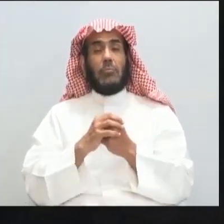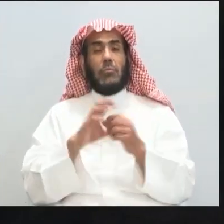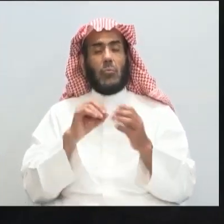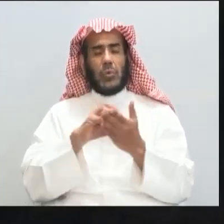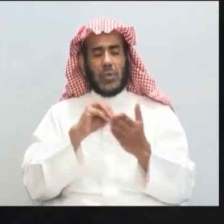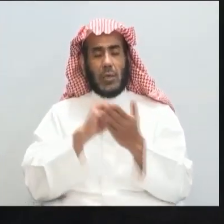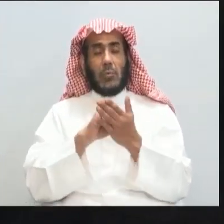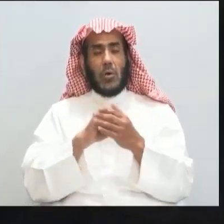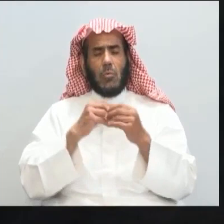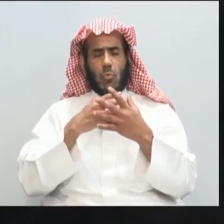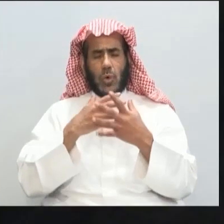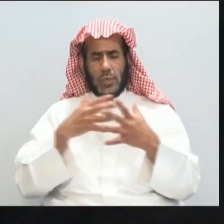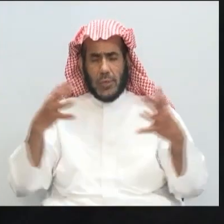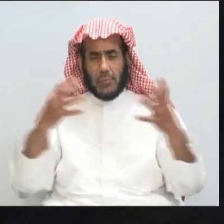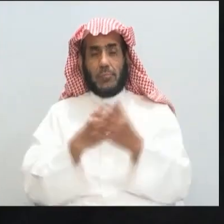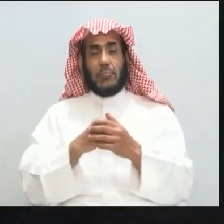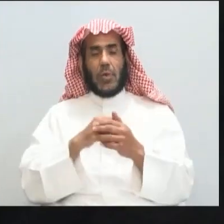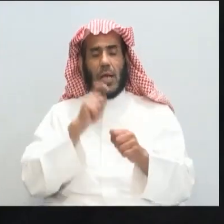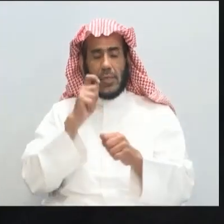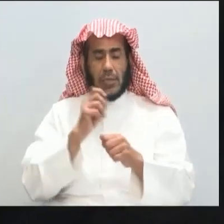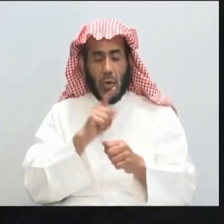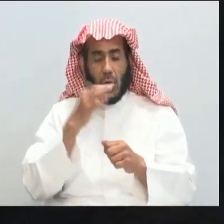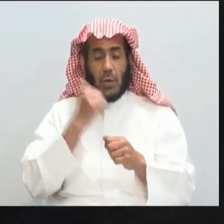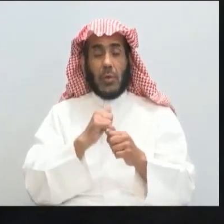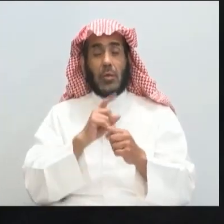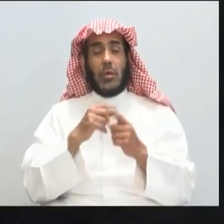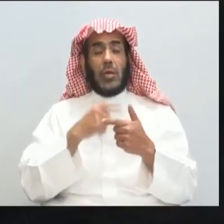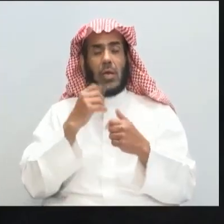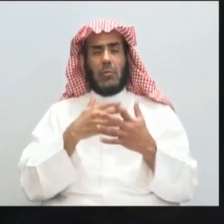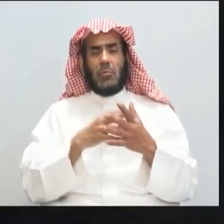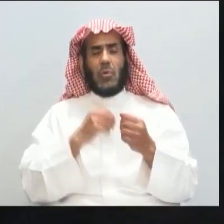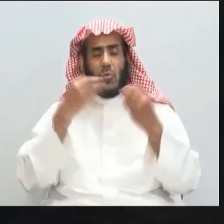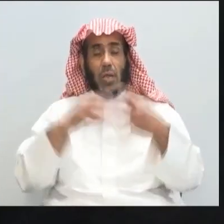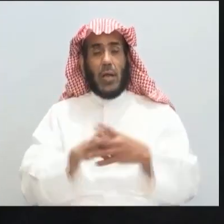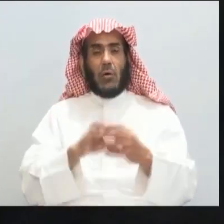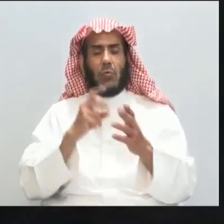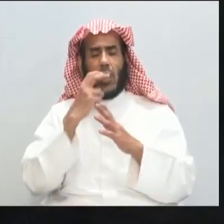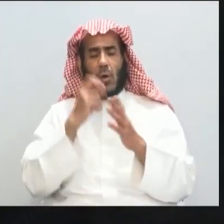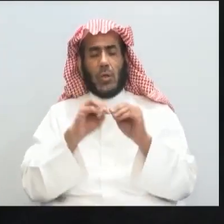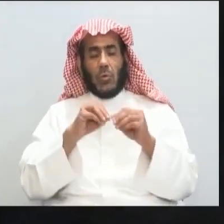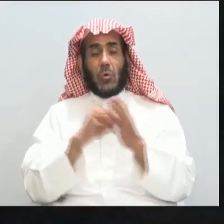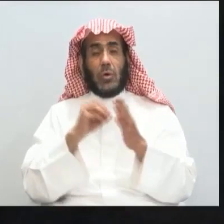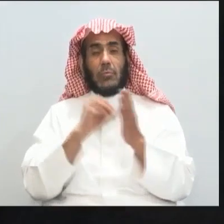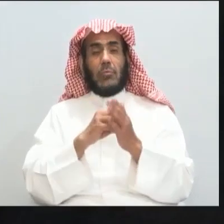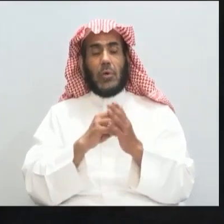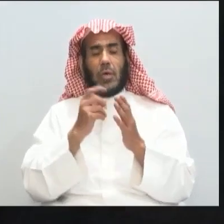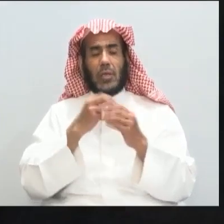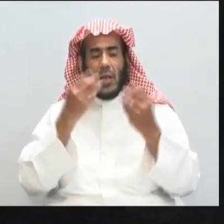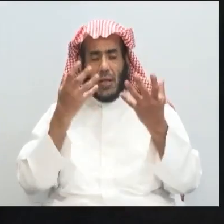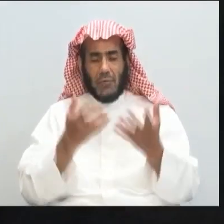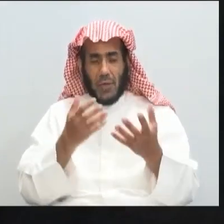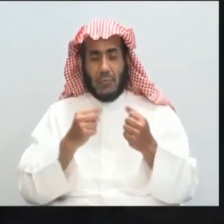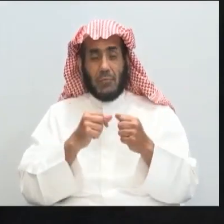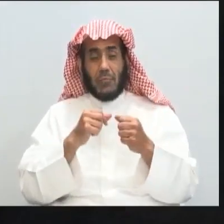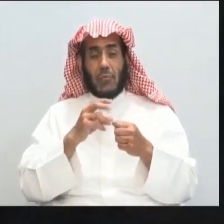واستقراء ايضا موسع لاصل اللغه العربيه خشيه من من ضياعه وعرف القواعد التي وضعوها قاعده الخفه